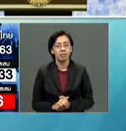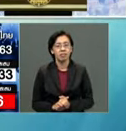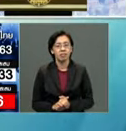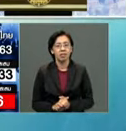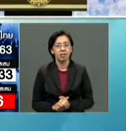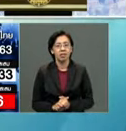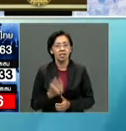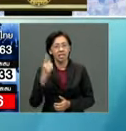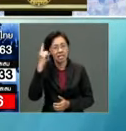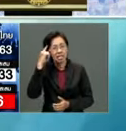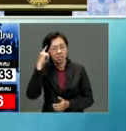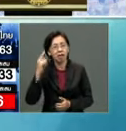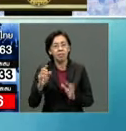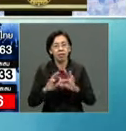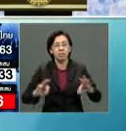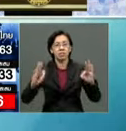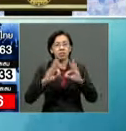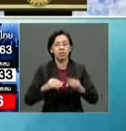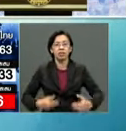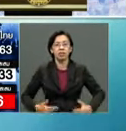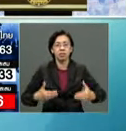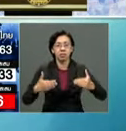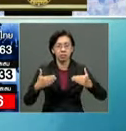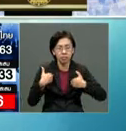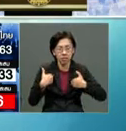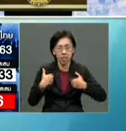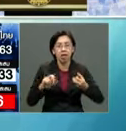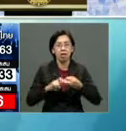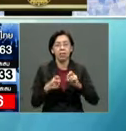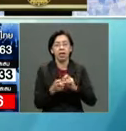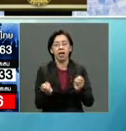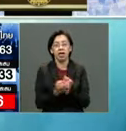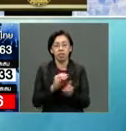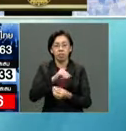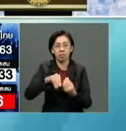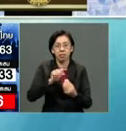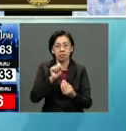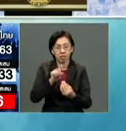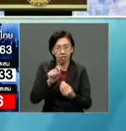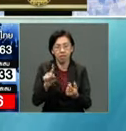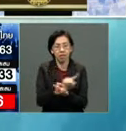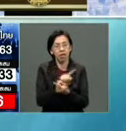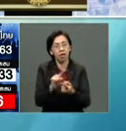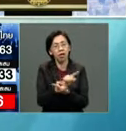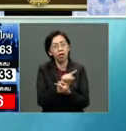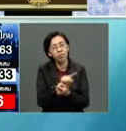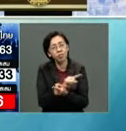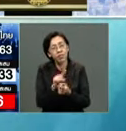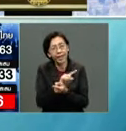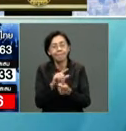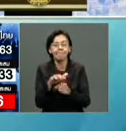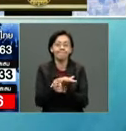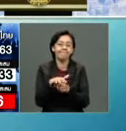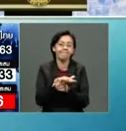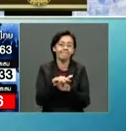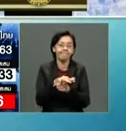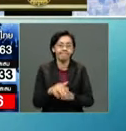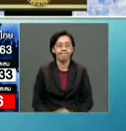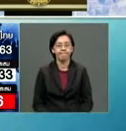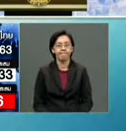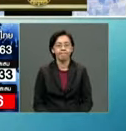ความจำเป็นต่อการดำรงชีวิตและส่งผลกระทบต่อเศรษฐกิจและสังคมอยู่ในเกณฑ์ปานกลาง